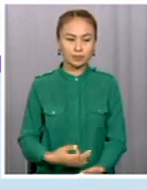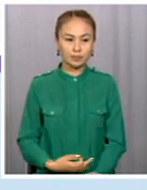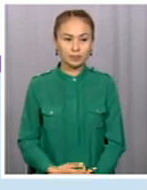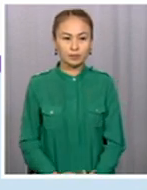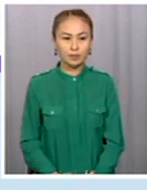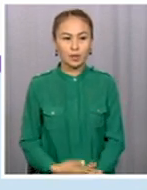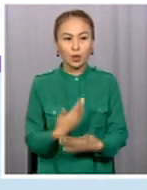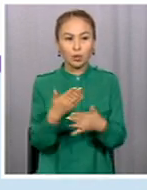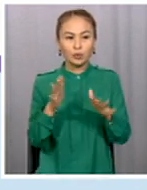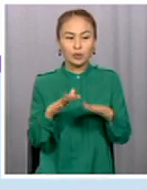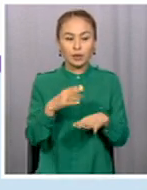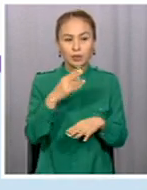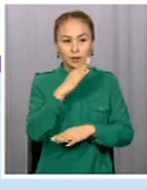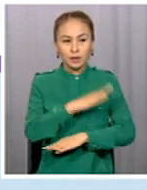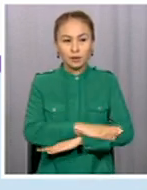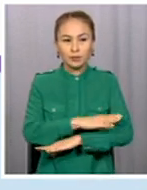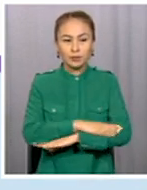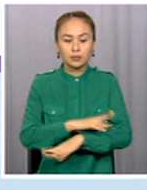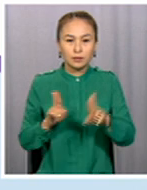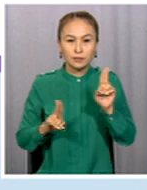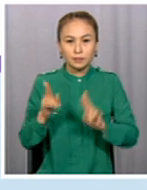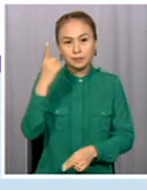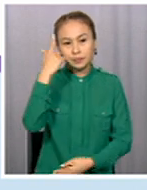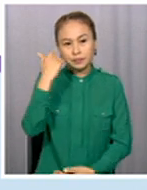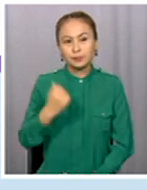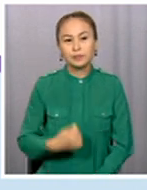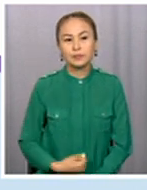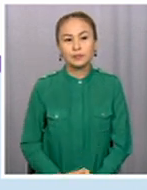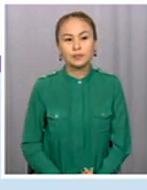Ол жердегі тәртіп ережелерін білесіңдер ме?